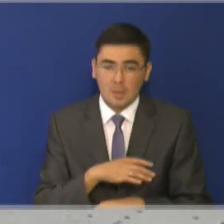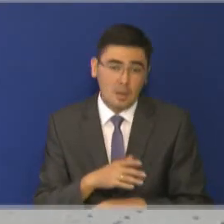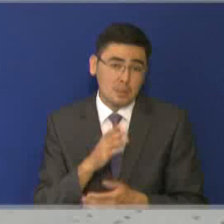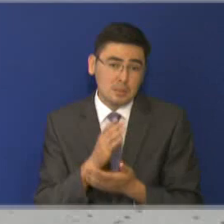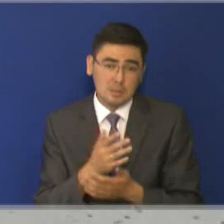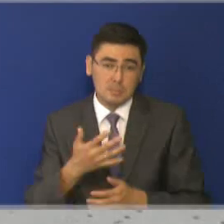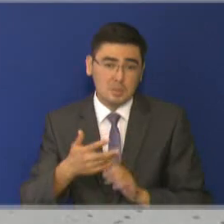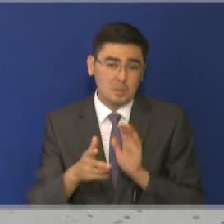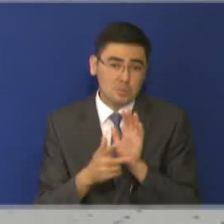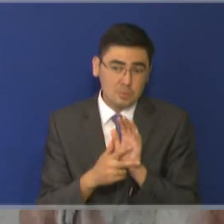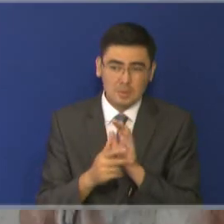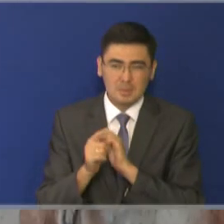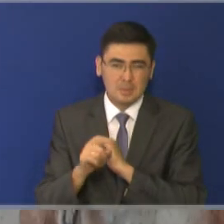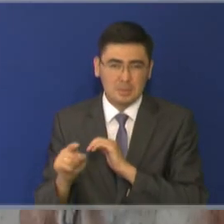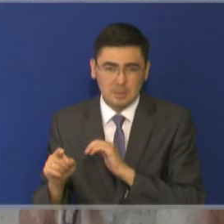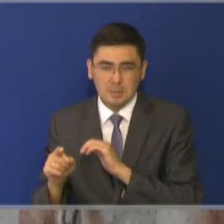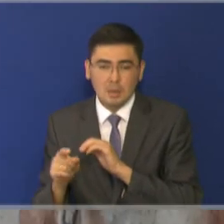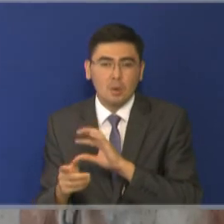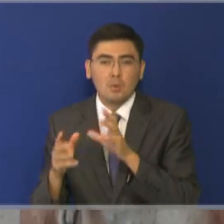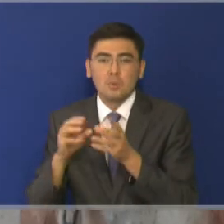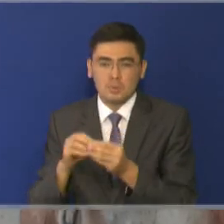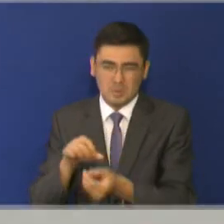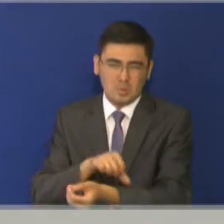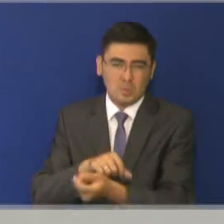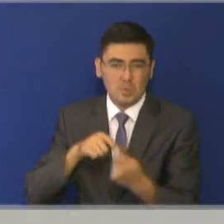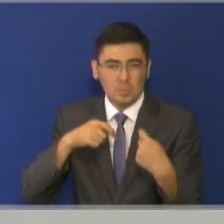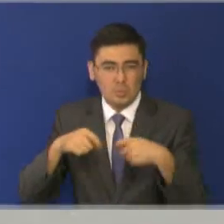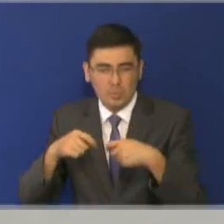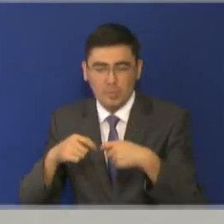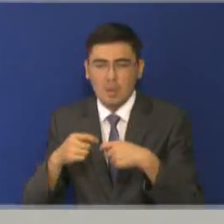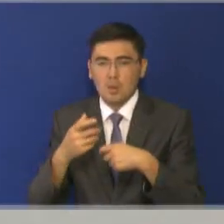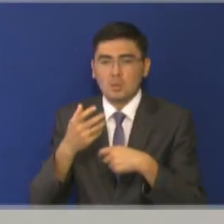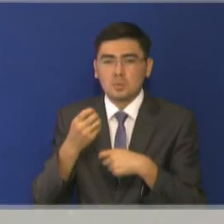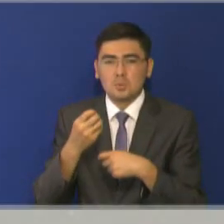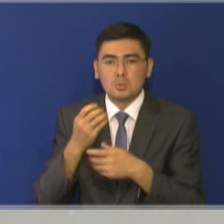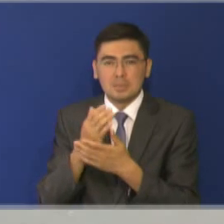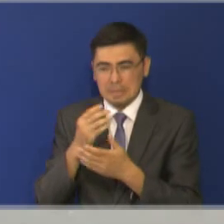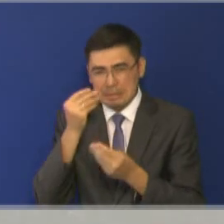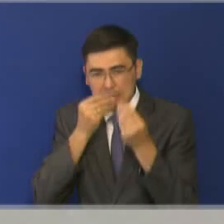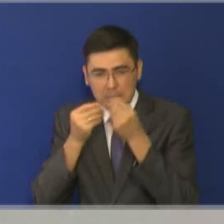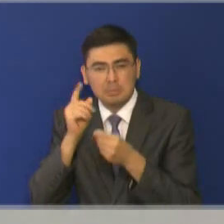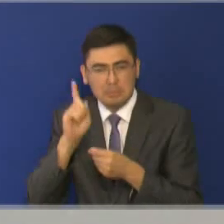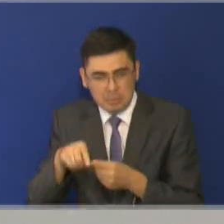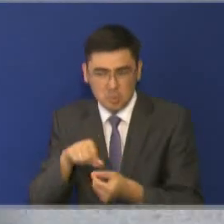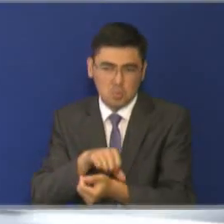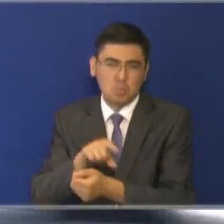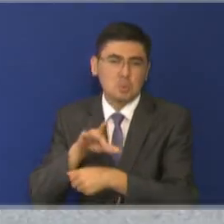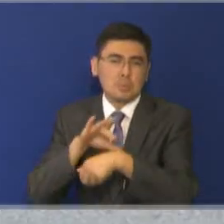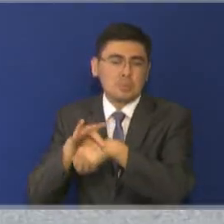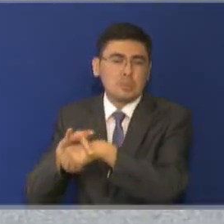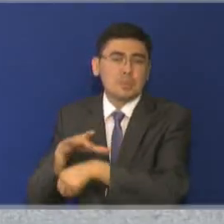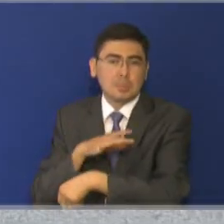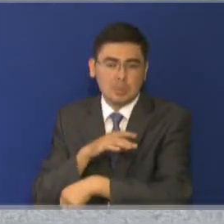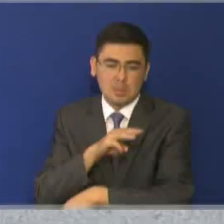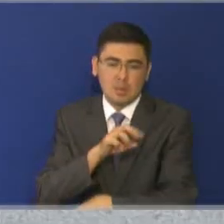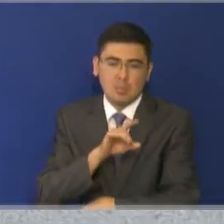айналымнан 58 келіден астам каннабис тобындағы есірткі құралдары және 1 келіден аса синтетикалық психотроптық заттар алынған.